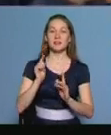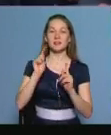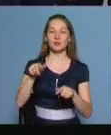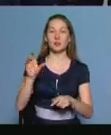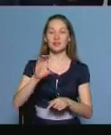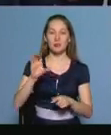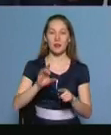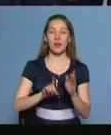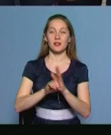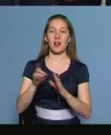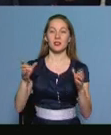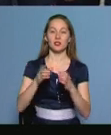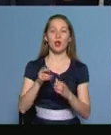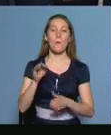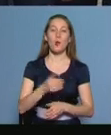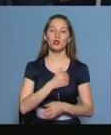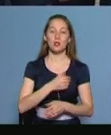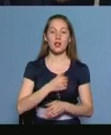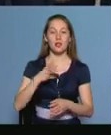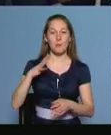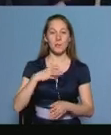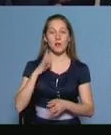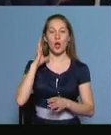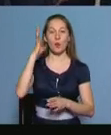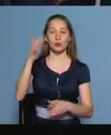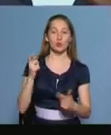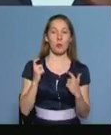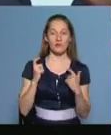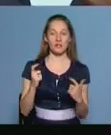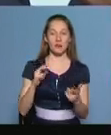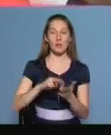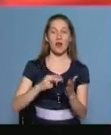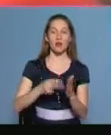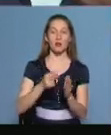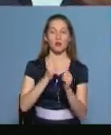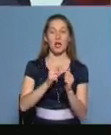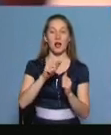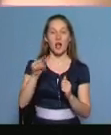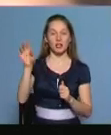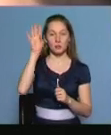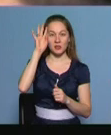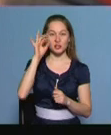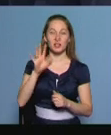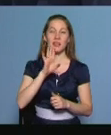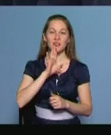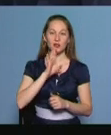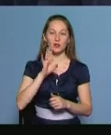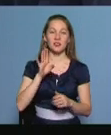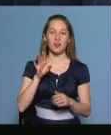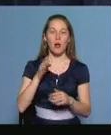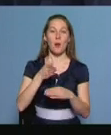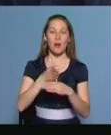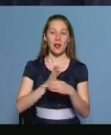набирали исключительно по желанию. Стать будущим боевым офицером планирует почти что каждый мальчишка. Девчонки, а их в классе